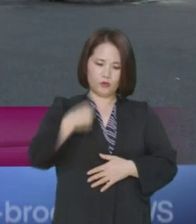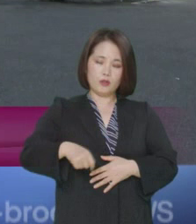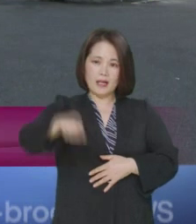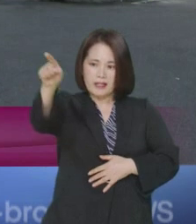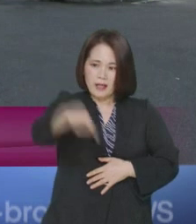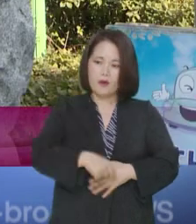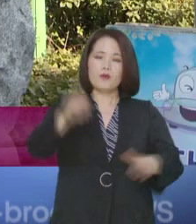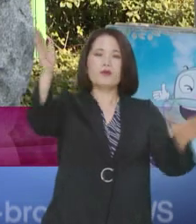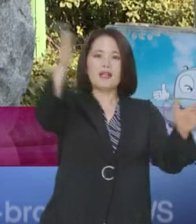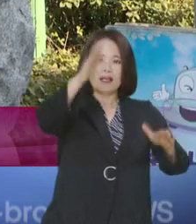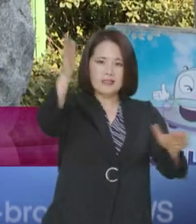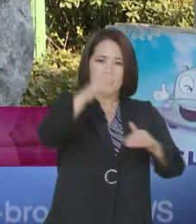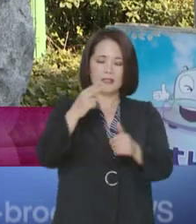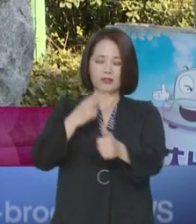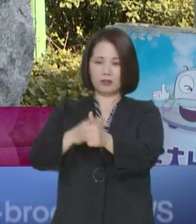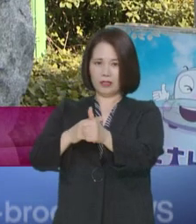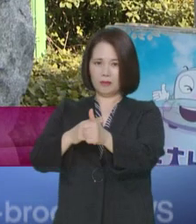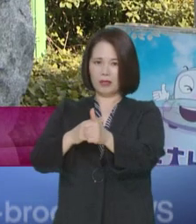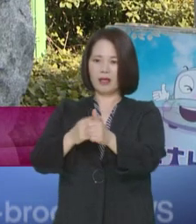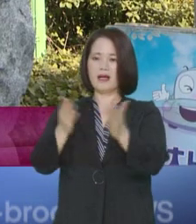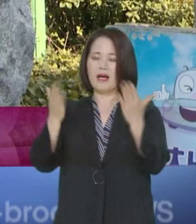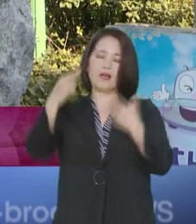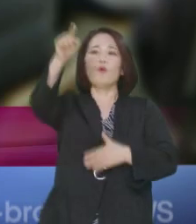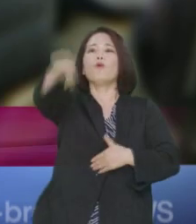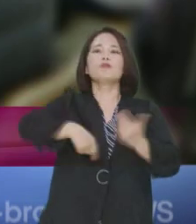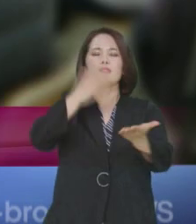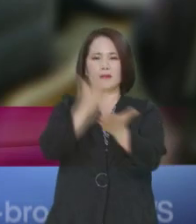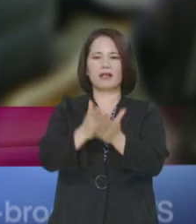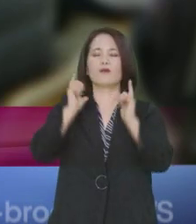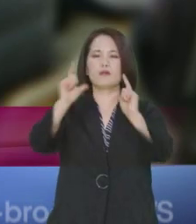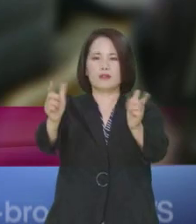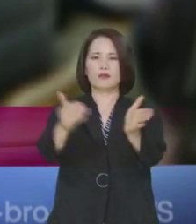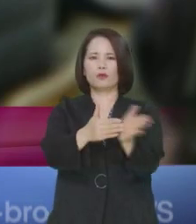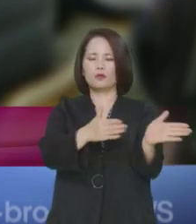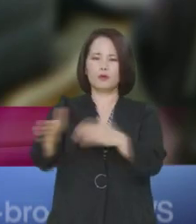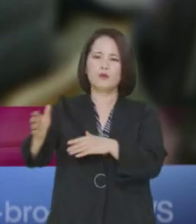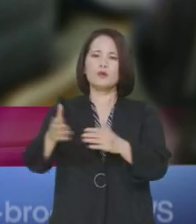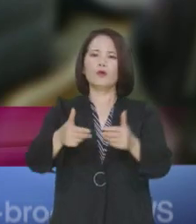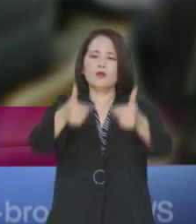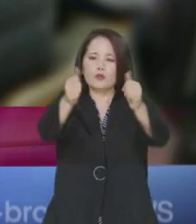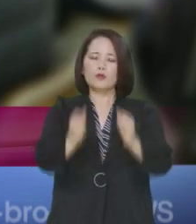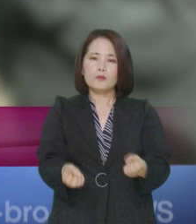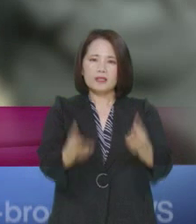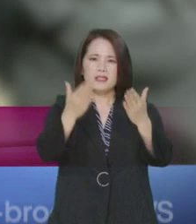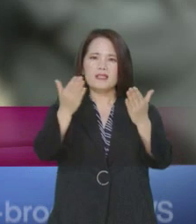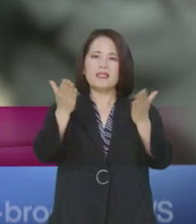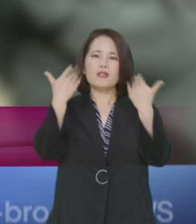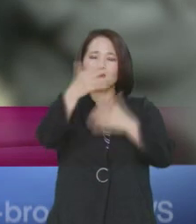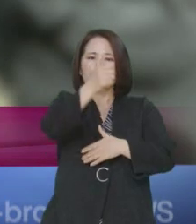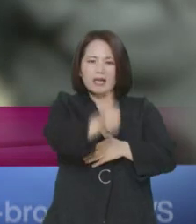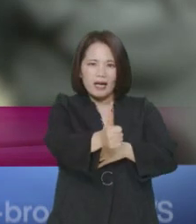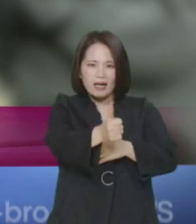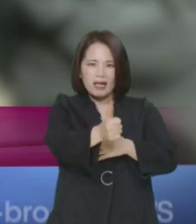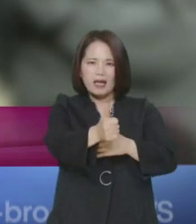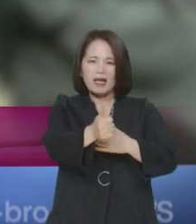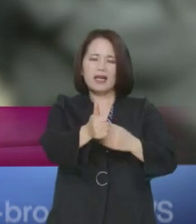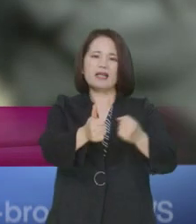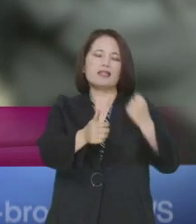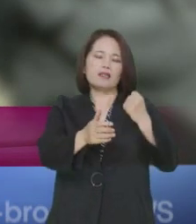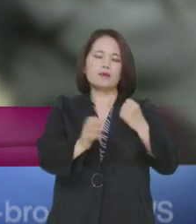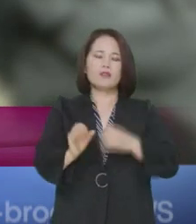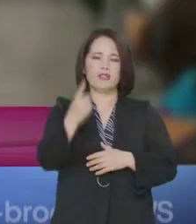학생이나 교직원들에게 등겨 하지 말라고 했구요 어 졸업식은 학교장 재량에 따라서 취소하거나 촉촉해